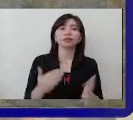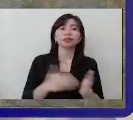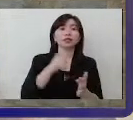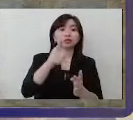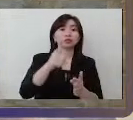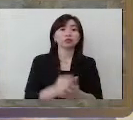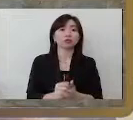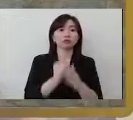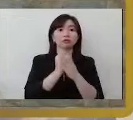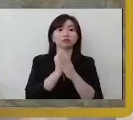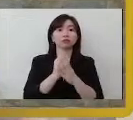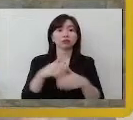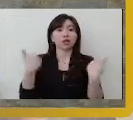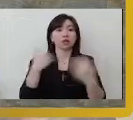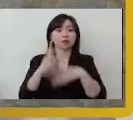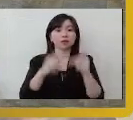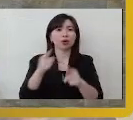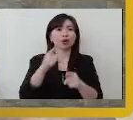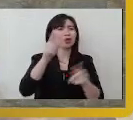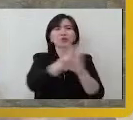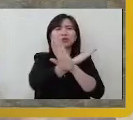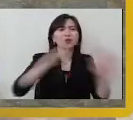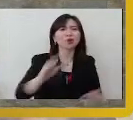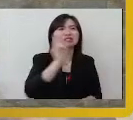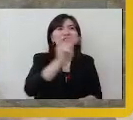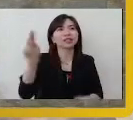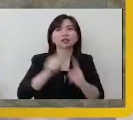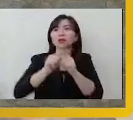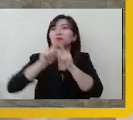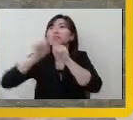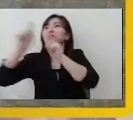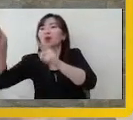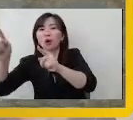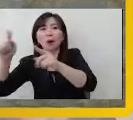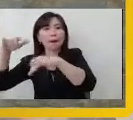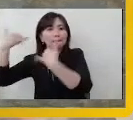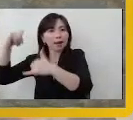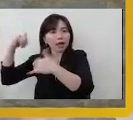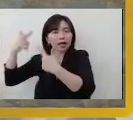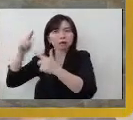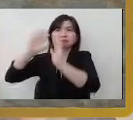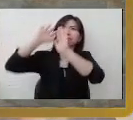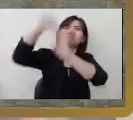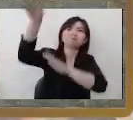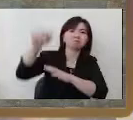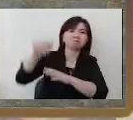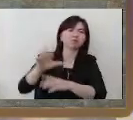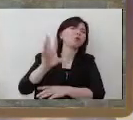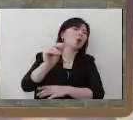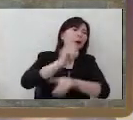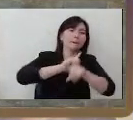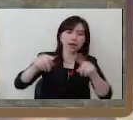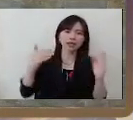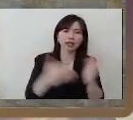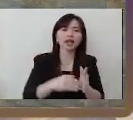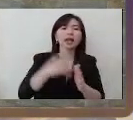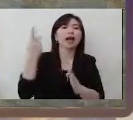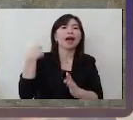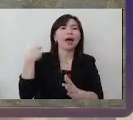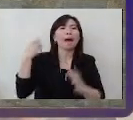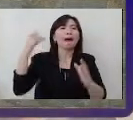para sumigaw ng malakas. Dapat mas malakas ang sigaw ninyo sa loob ng simbahan. Are you happy this morning? Amen!